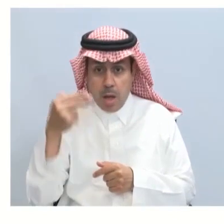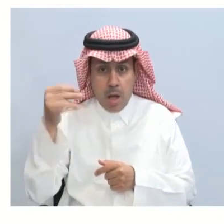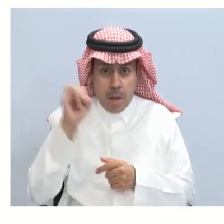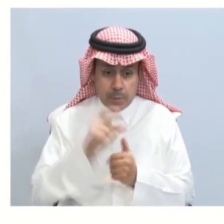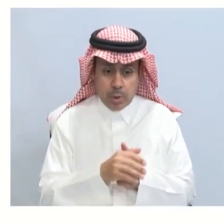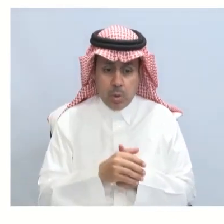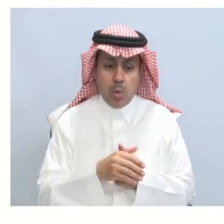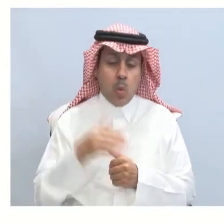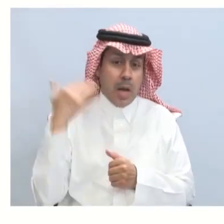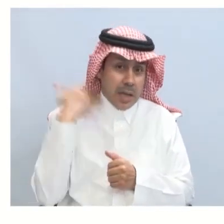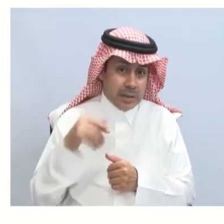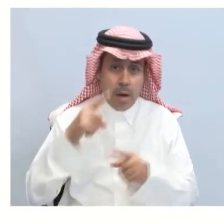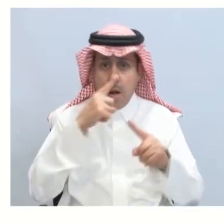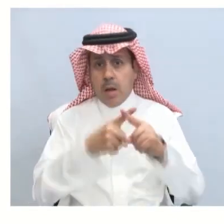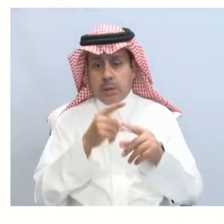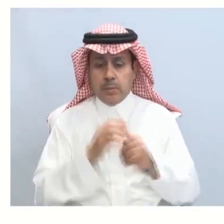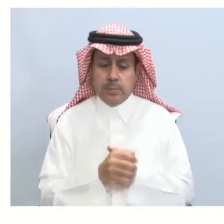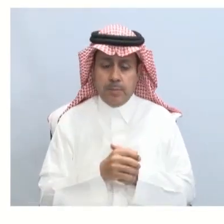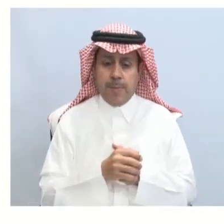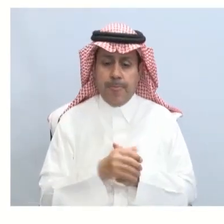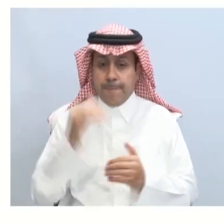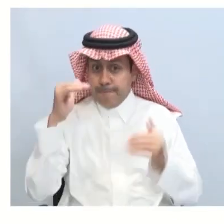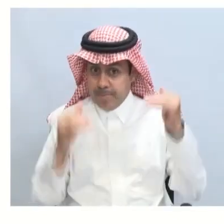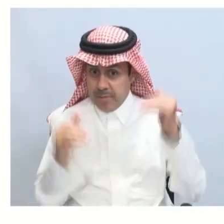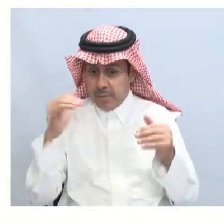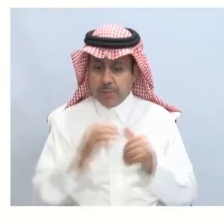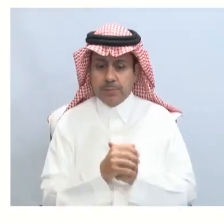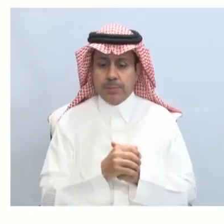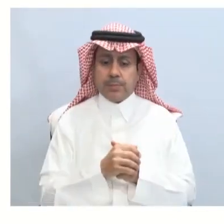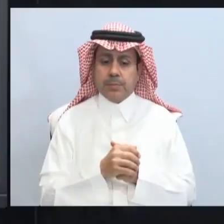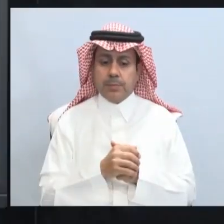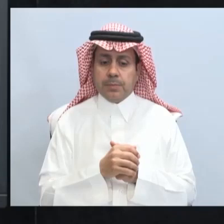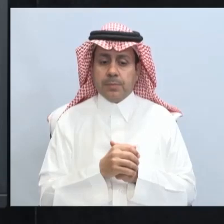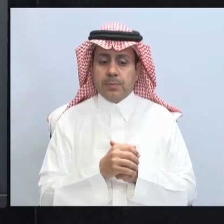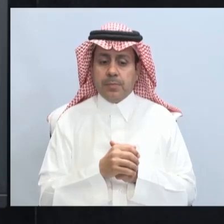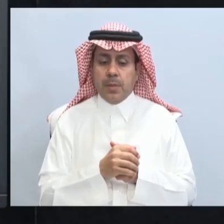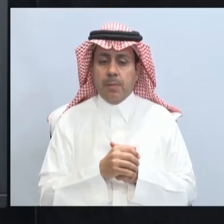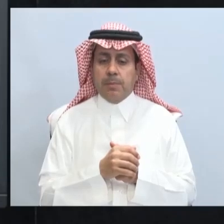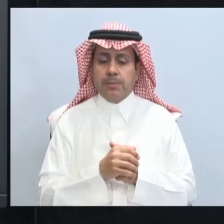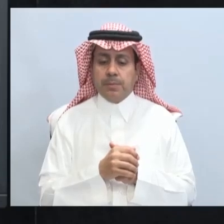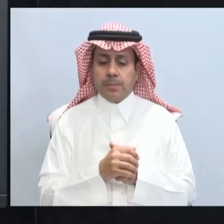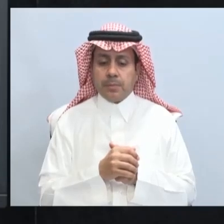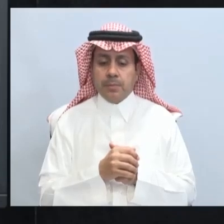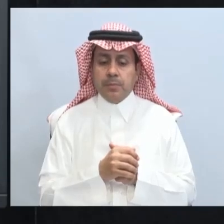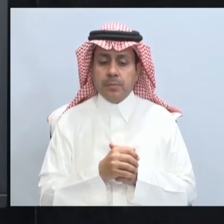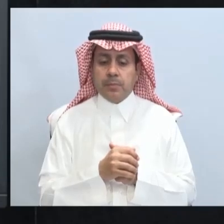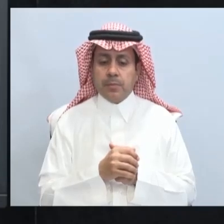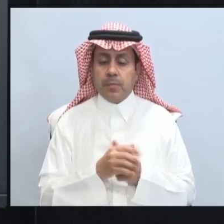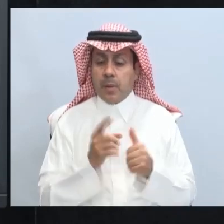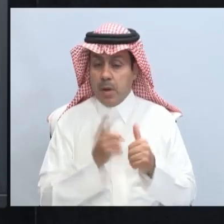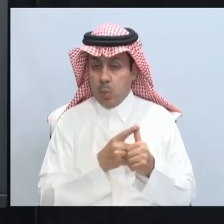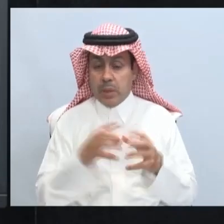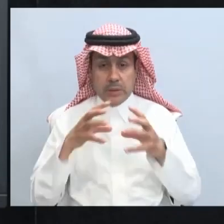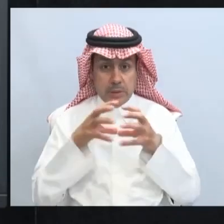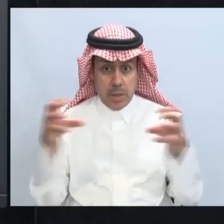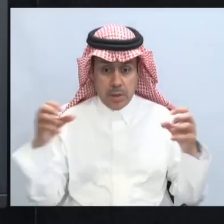العمد والقتل الخطا بينهما فروق لابد من بيانها والتمييز بين هذين النوعين هنا